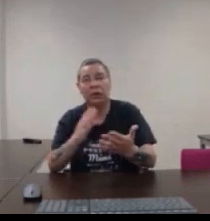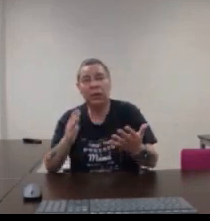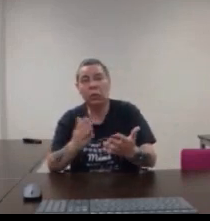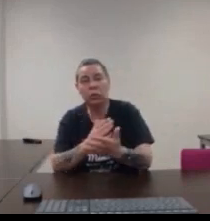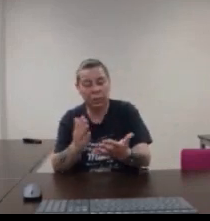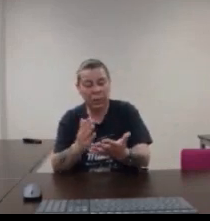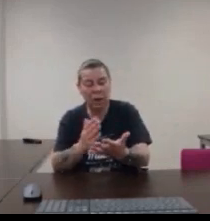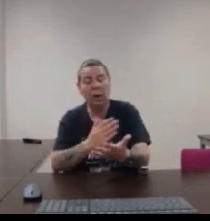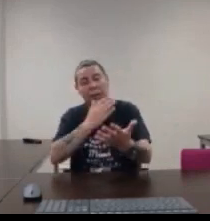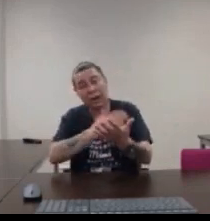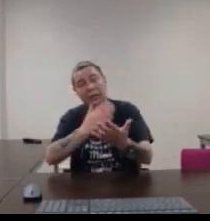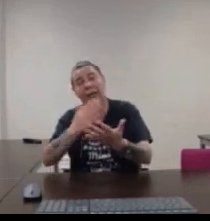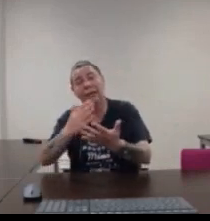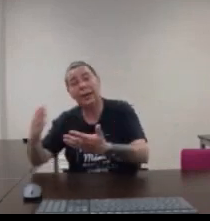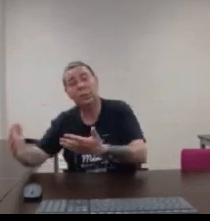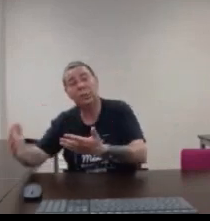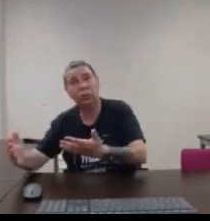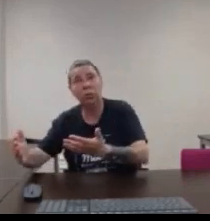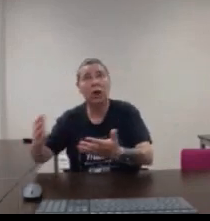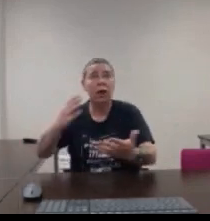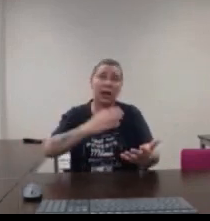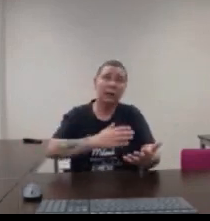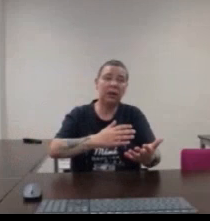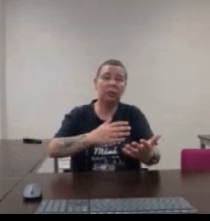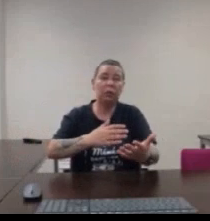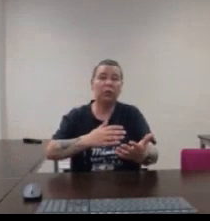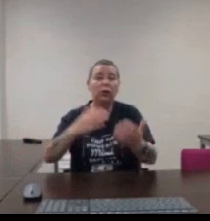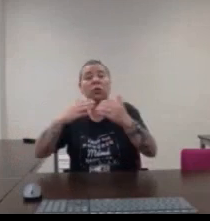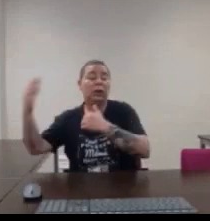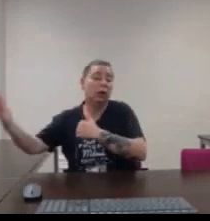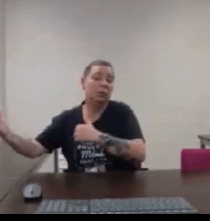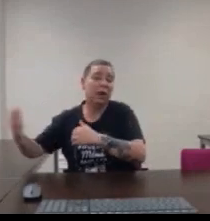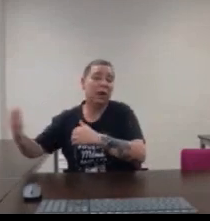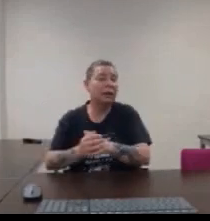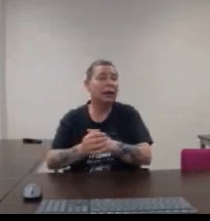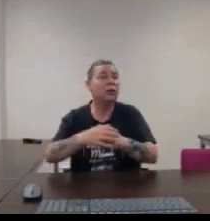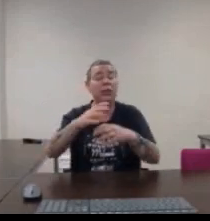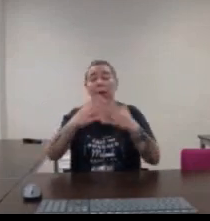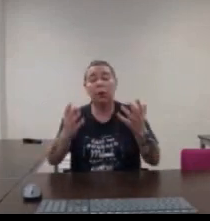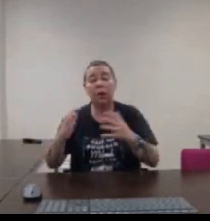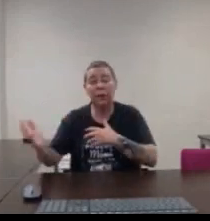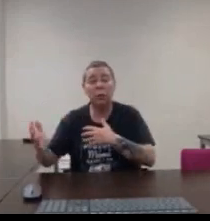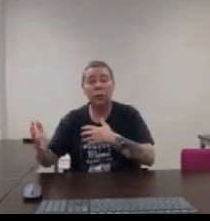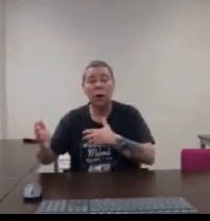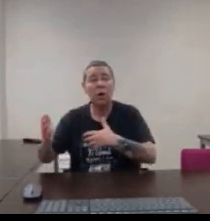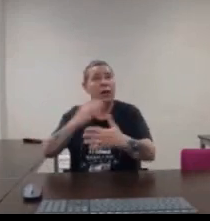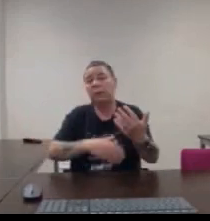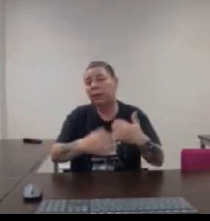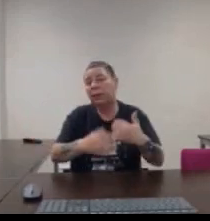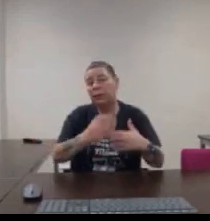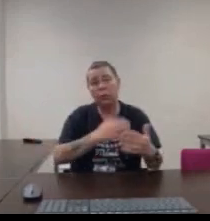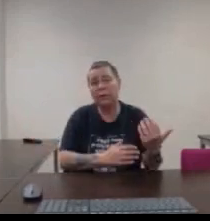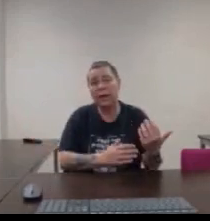parce que vous avez 20 ans ou je sais pas quoi, mais ça risque d'accélérer le processus, et un vieillissement d'œil qui aurait pu apparaître à l'âge, je dis n'importe quoi, de 50 ans,